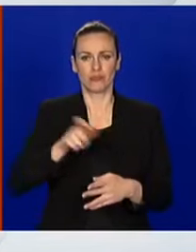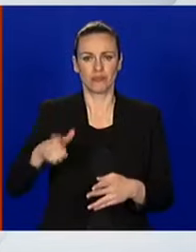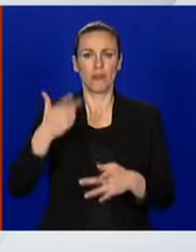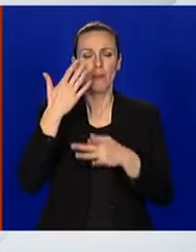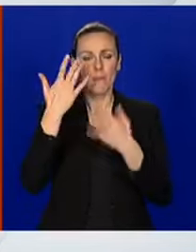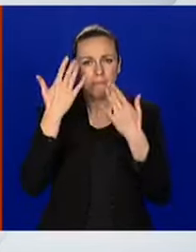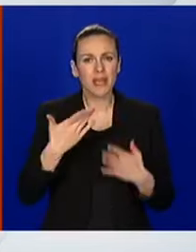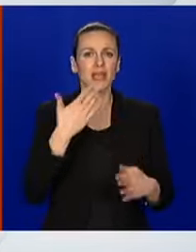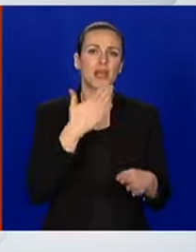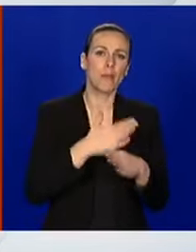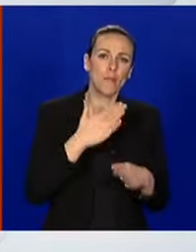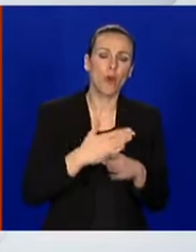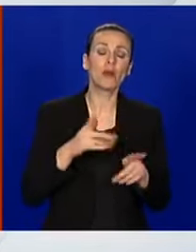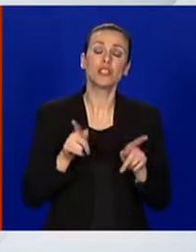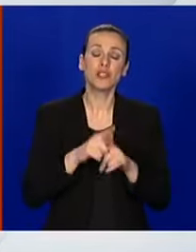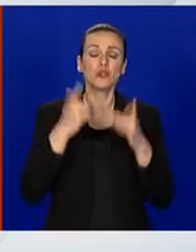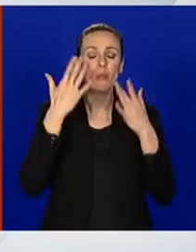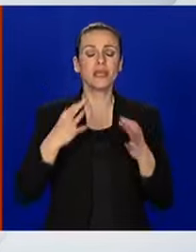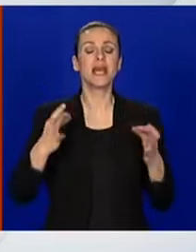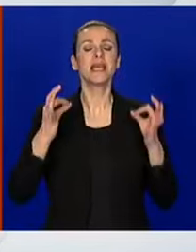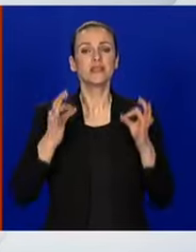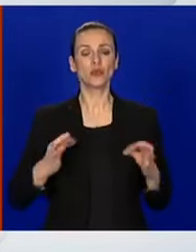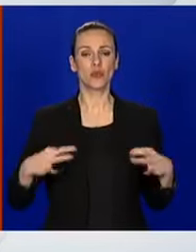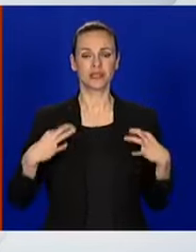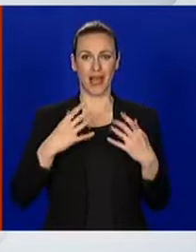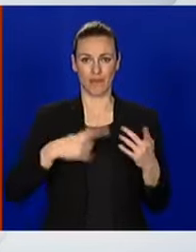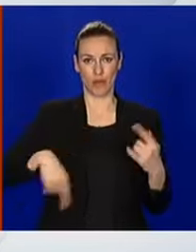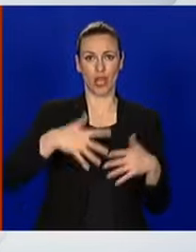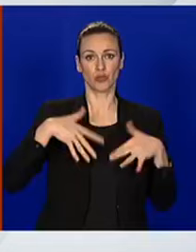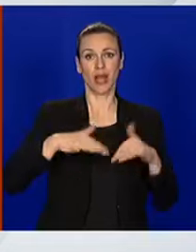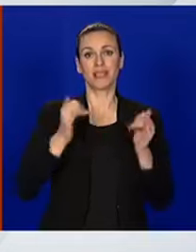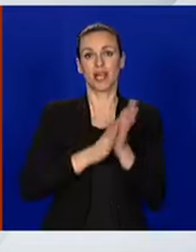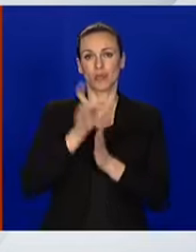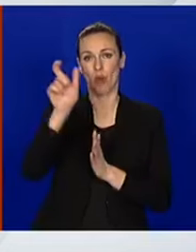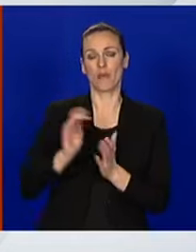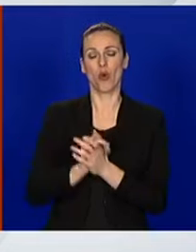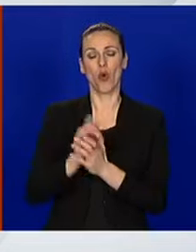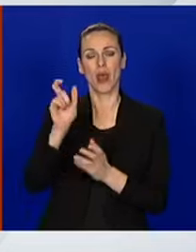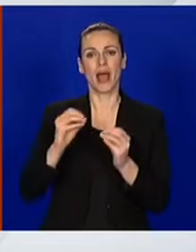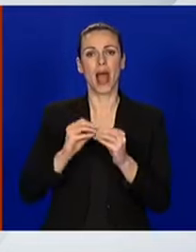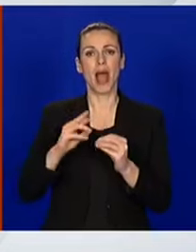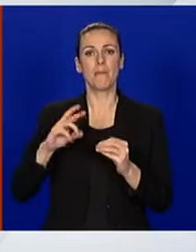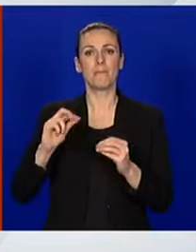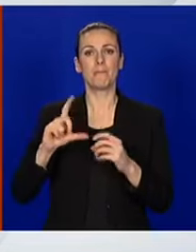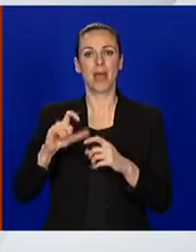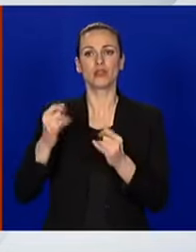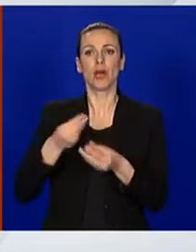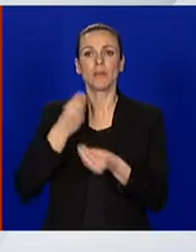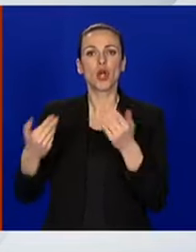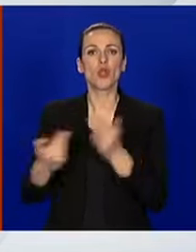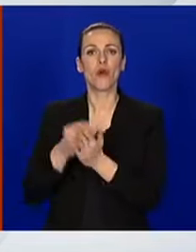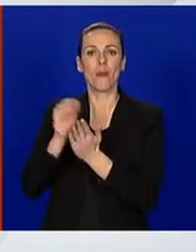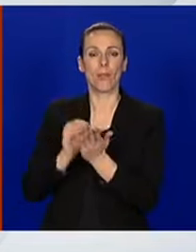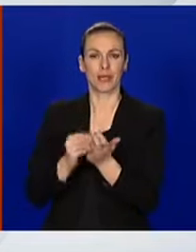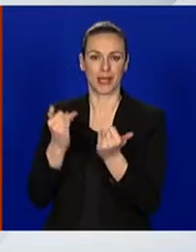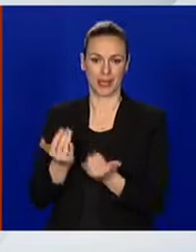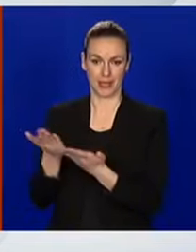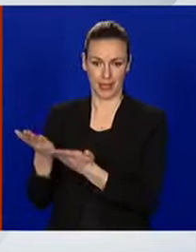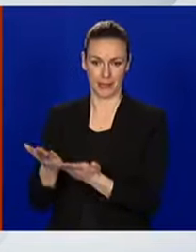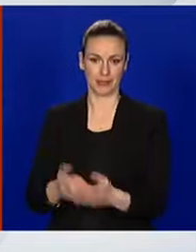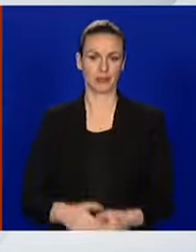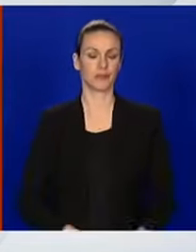o sigurnosti i zdravlju naših ljudi. Sad molim kolegu Beroša da nas upozna sa najnovijim podacima.